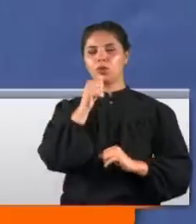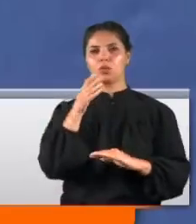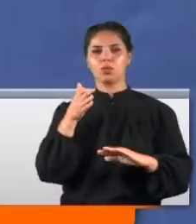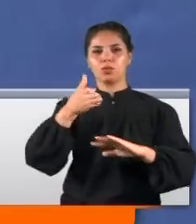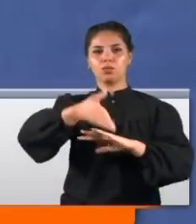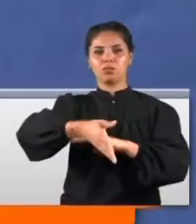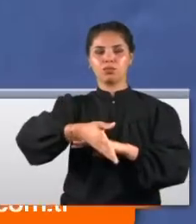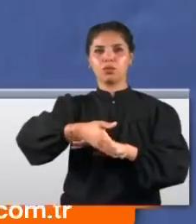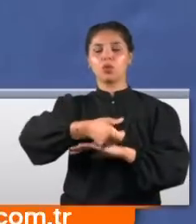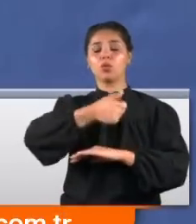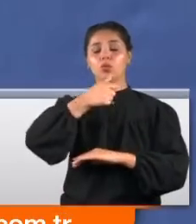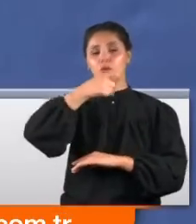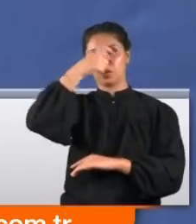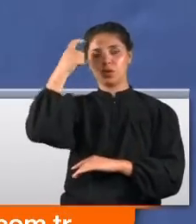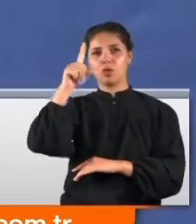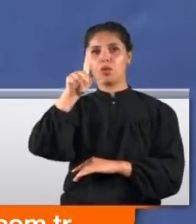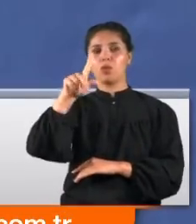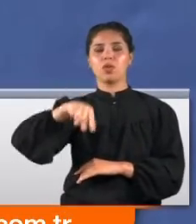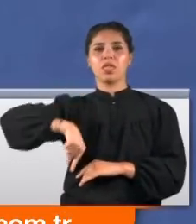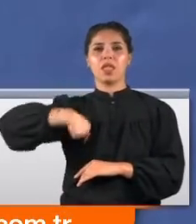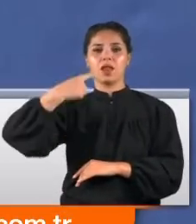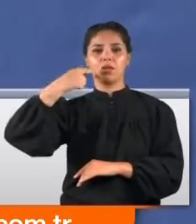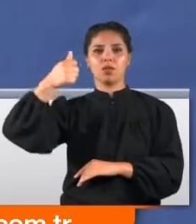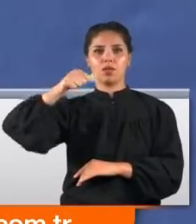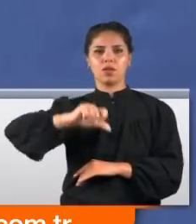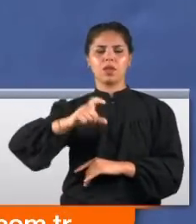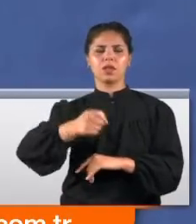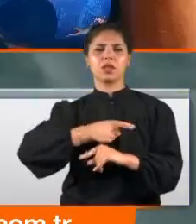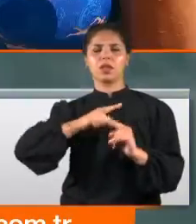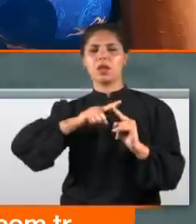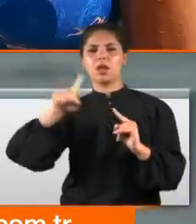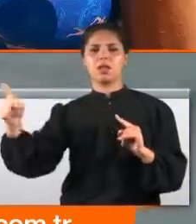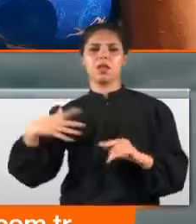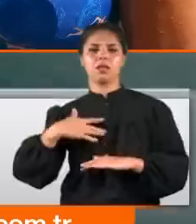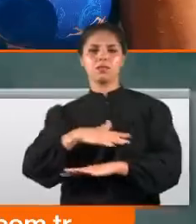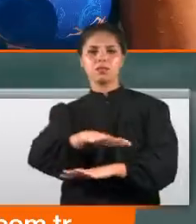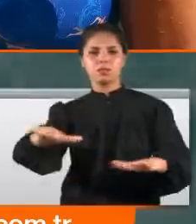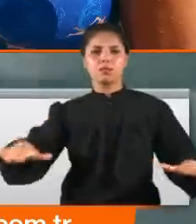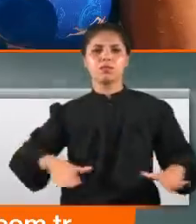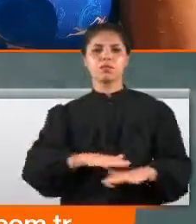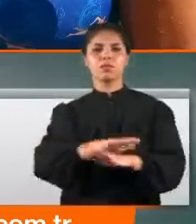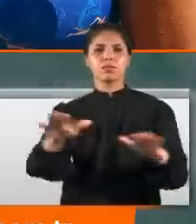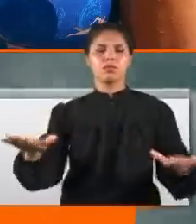Su sıcaklığının 13 dereceye kadar düştüğü parkurda saatlerce kulaç attı.